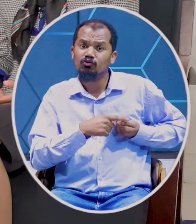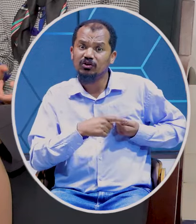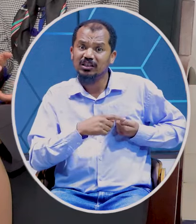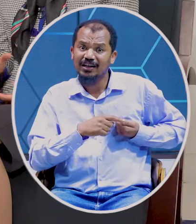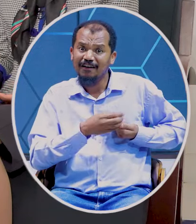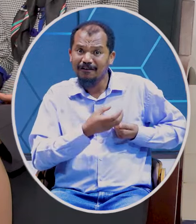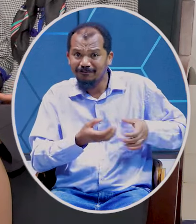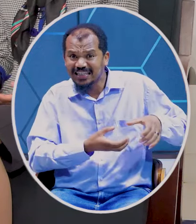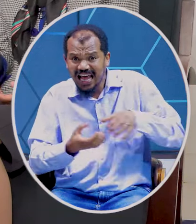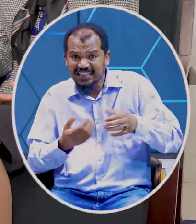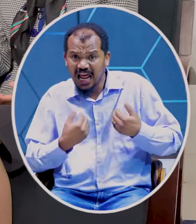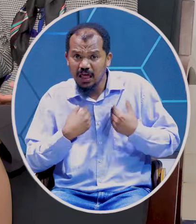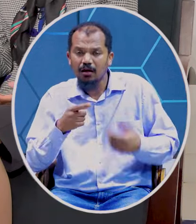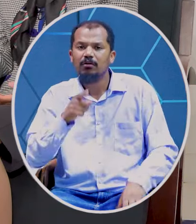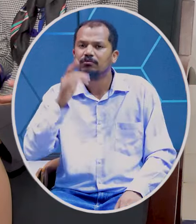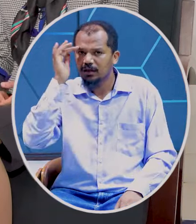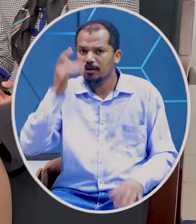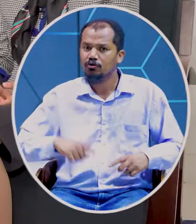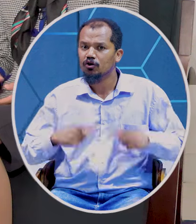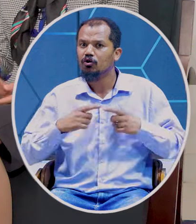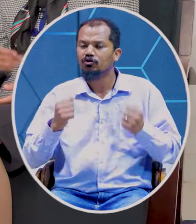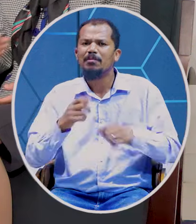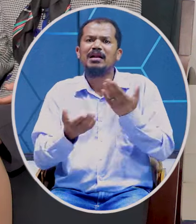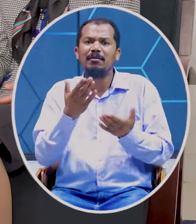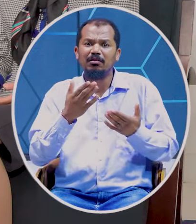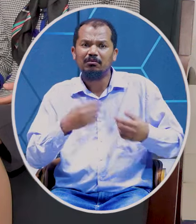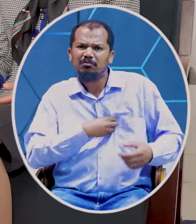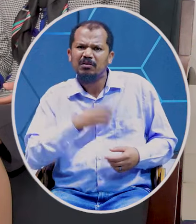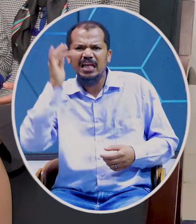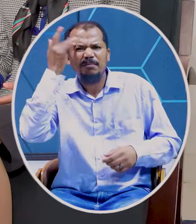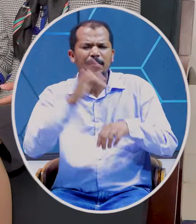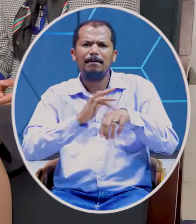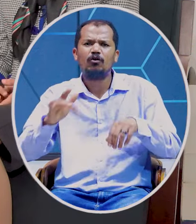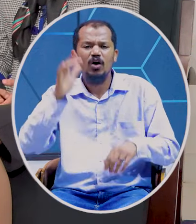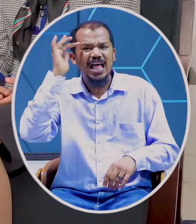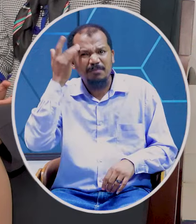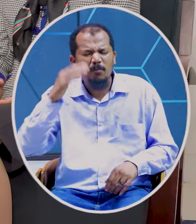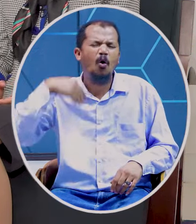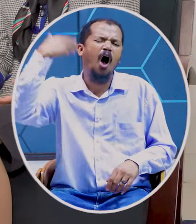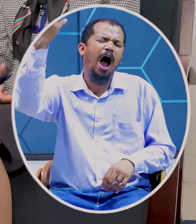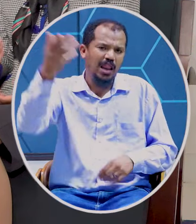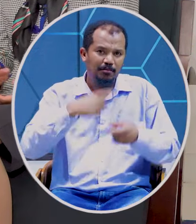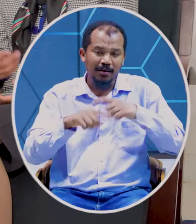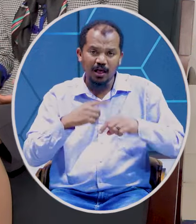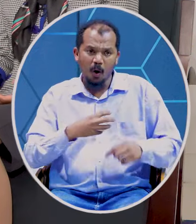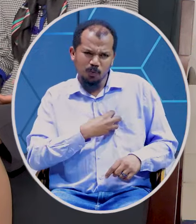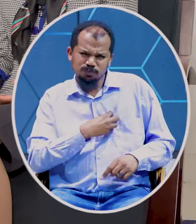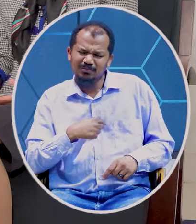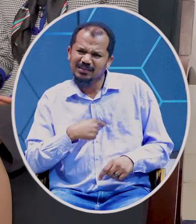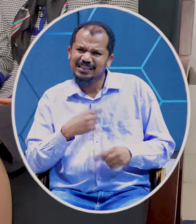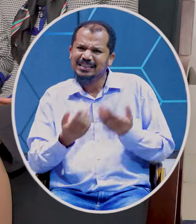ላይ እነዚህ ናቸው። ግዴታ ህመም ላይኖረው ይችላል። ህመሙ ዘግይቶ ነው የሚመጣው። ህመም ያለውም ቢሆን እብጠቱ